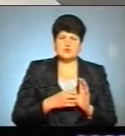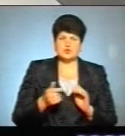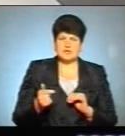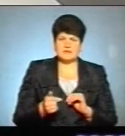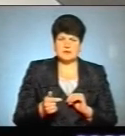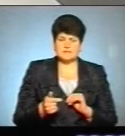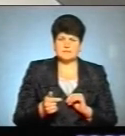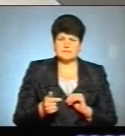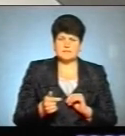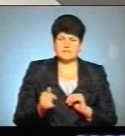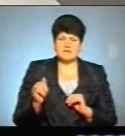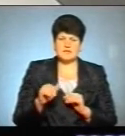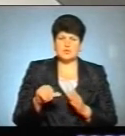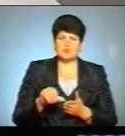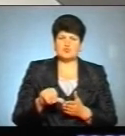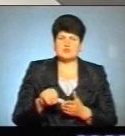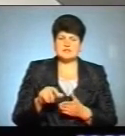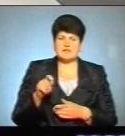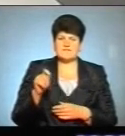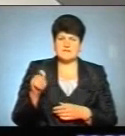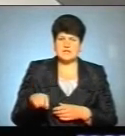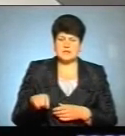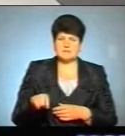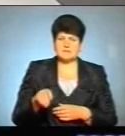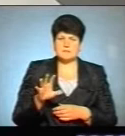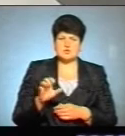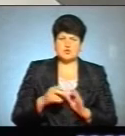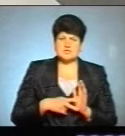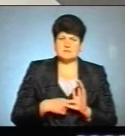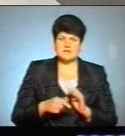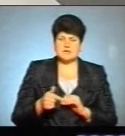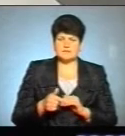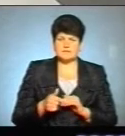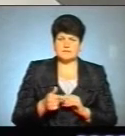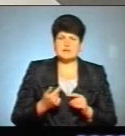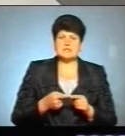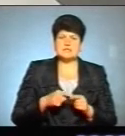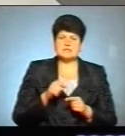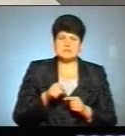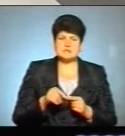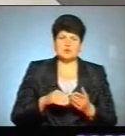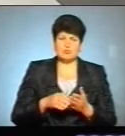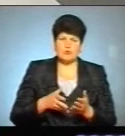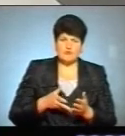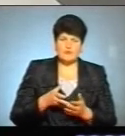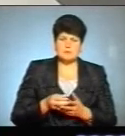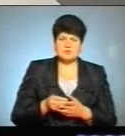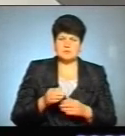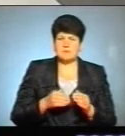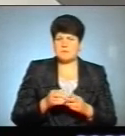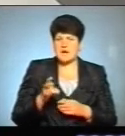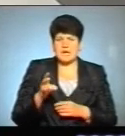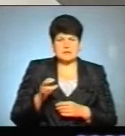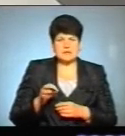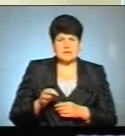і учасникам війни – 570 гривень. Такі допомоги виплачені практично вже